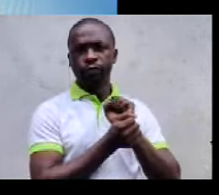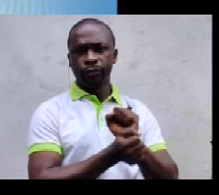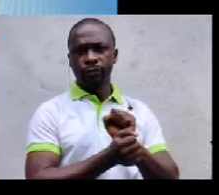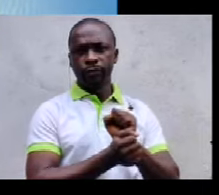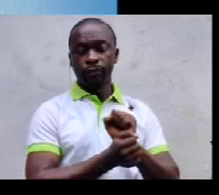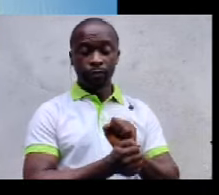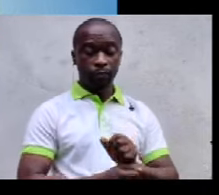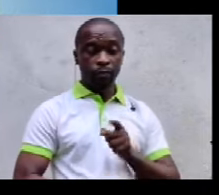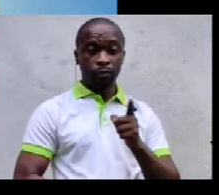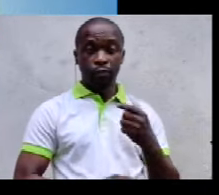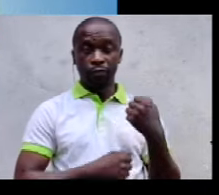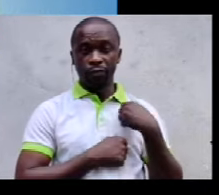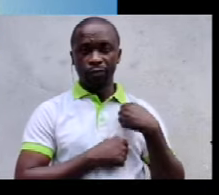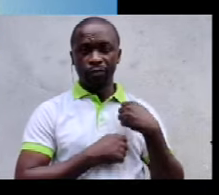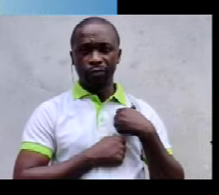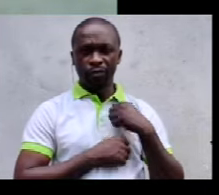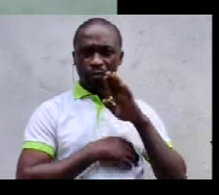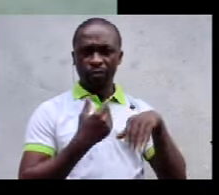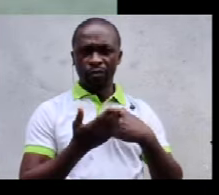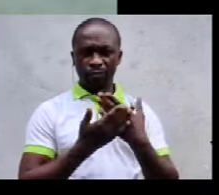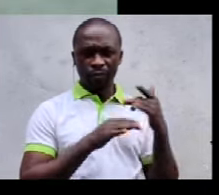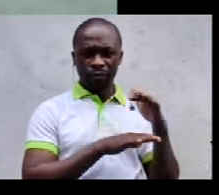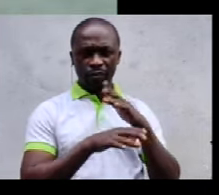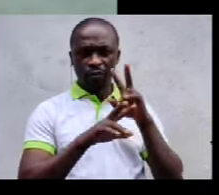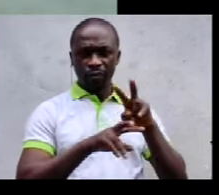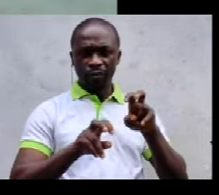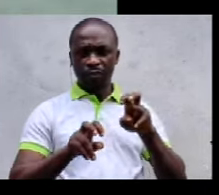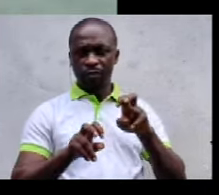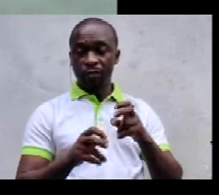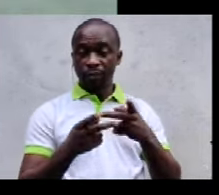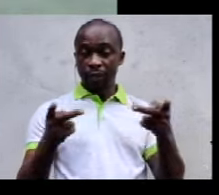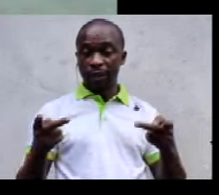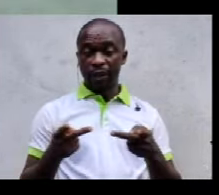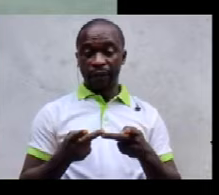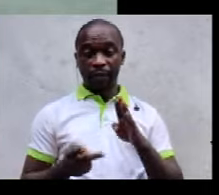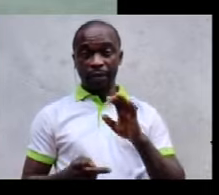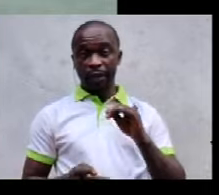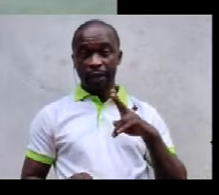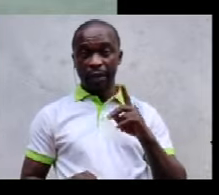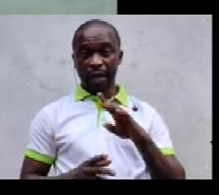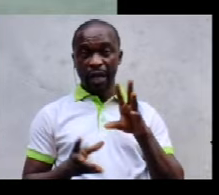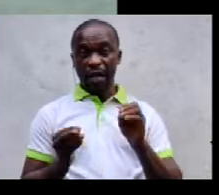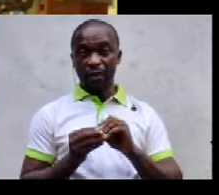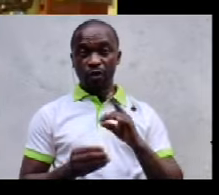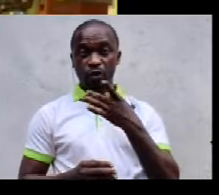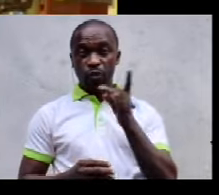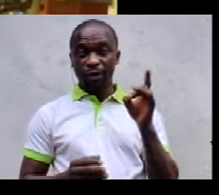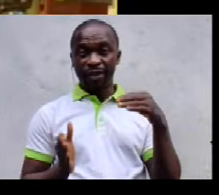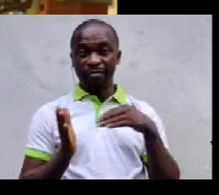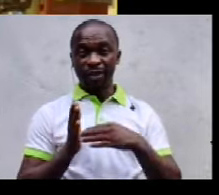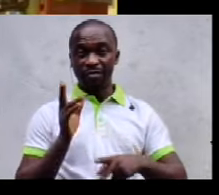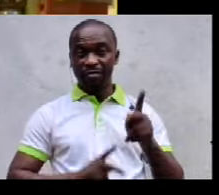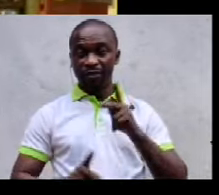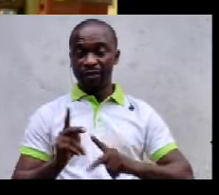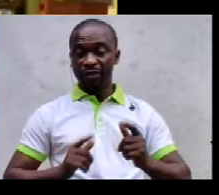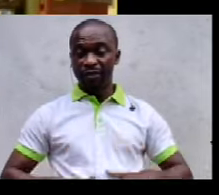de la caserne endommagée. La ville de Bata abrite environ 800 000 personnes des 1,4 million